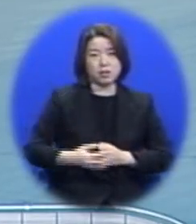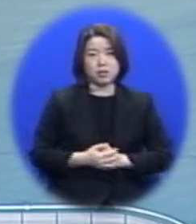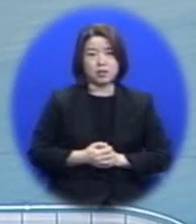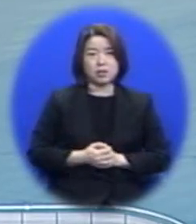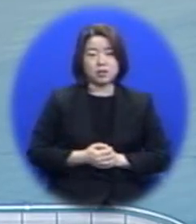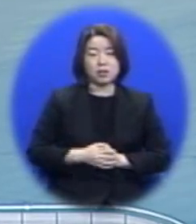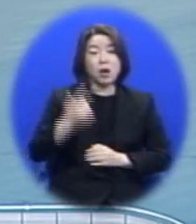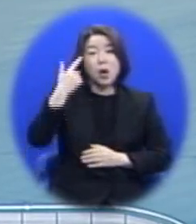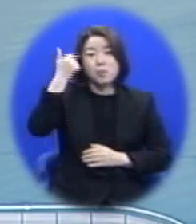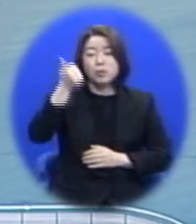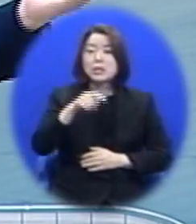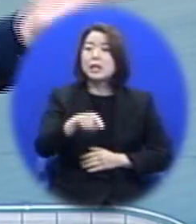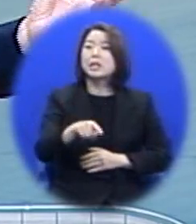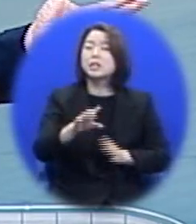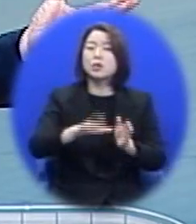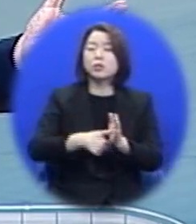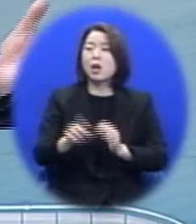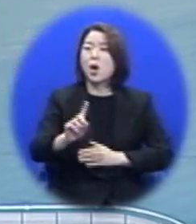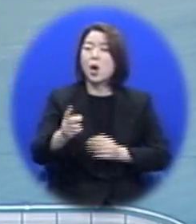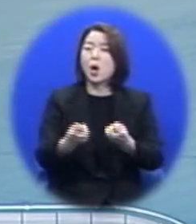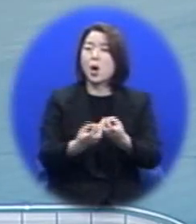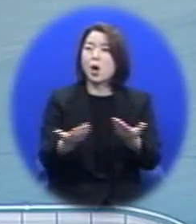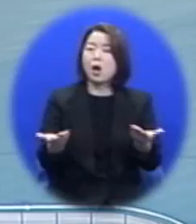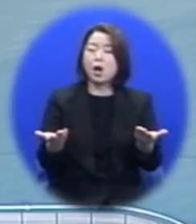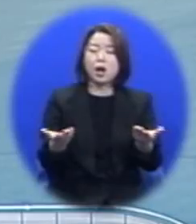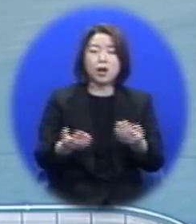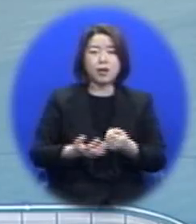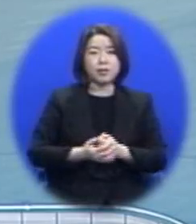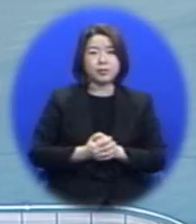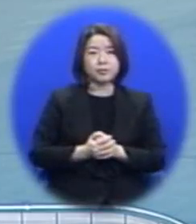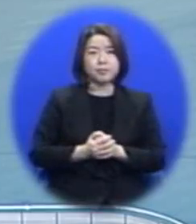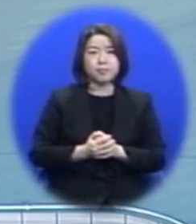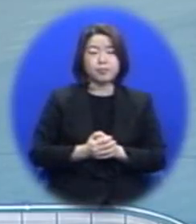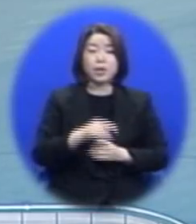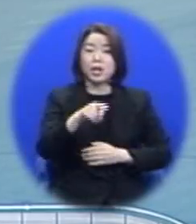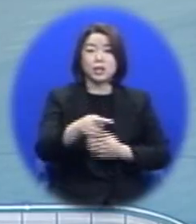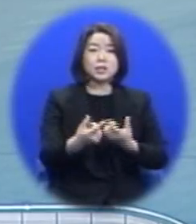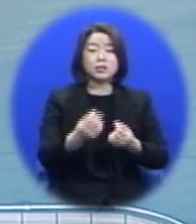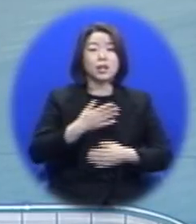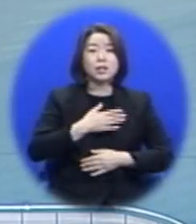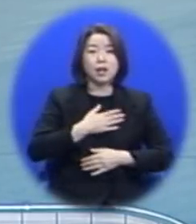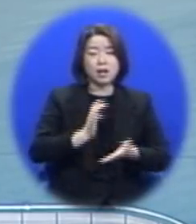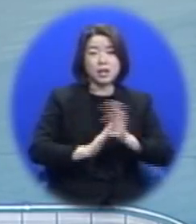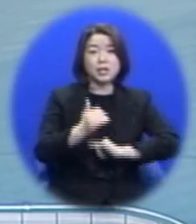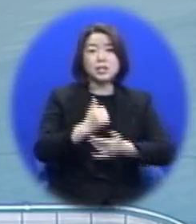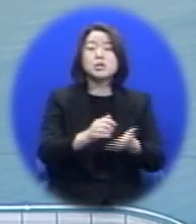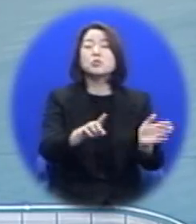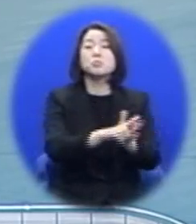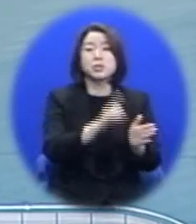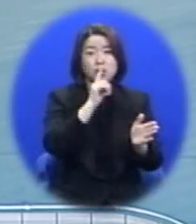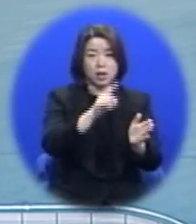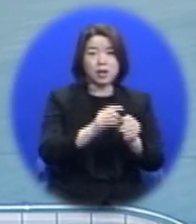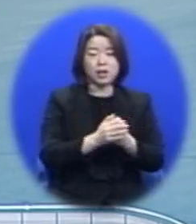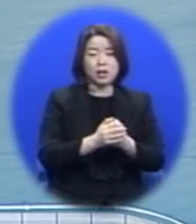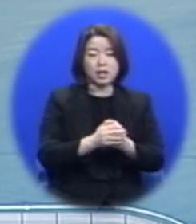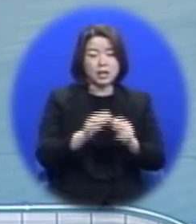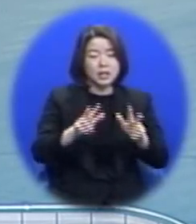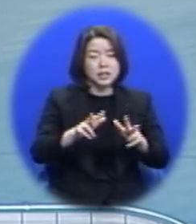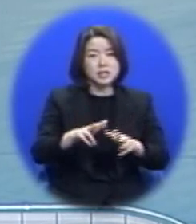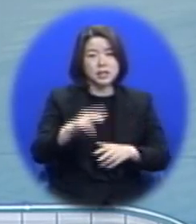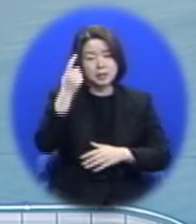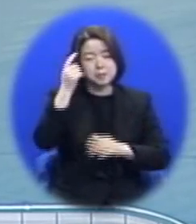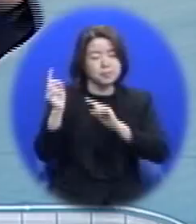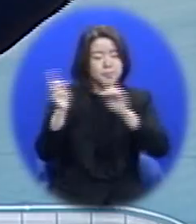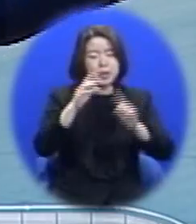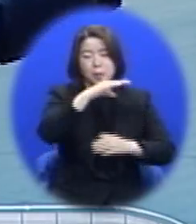아니, 목사님, 이런 경우를 어떻게 해야 됩니까? 아니, 그렇게 나보고 예수 믿으라. 이제는 좀 정신 차려서 똑바로